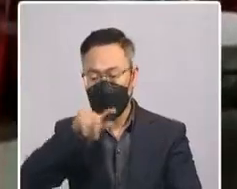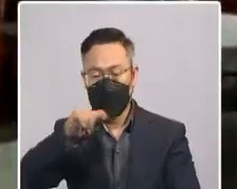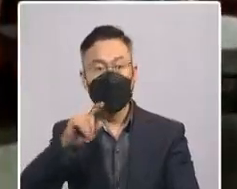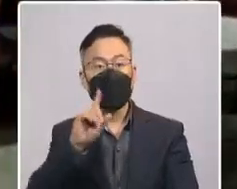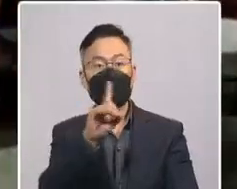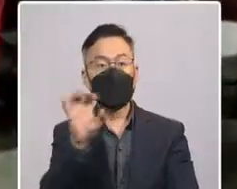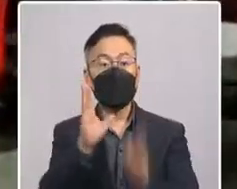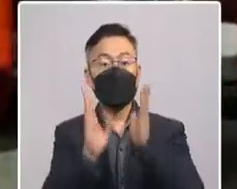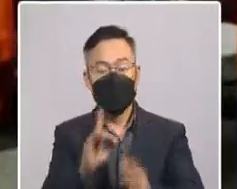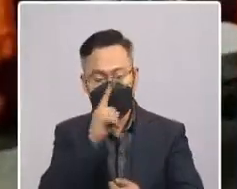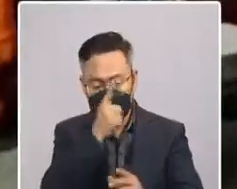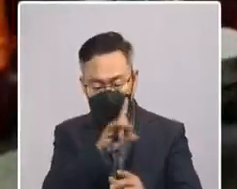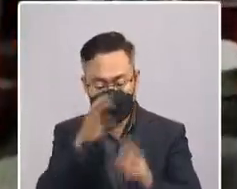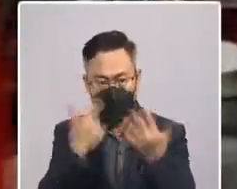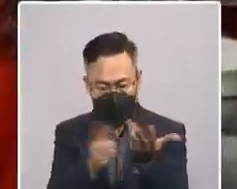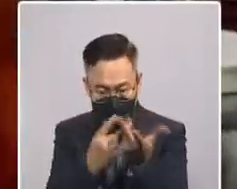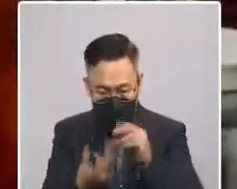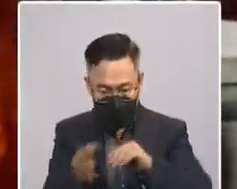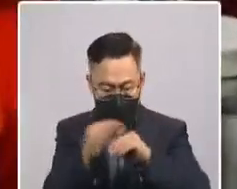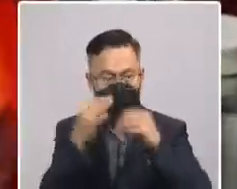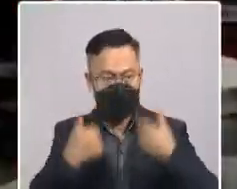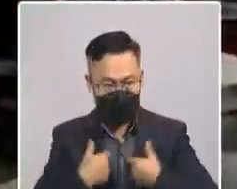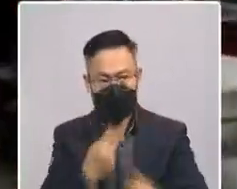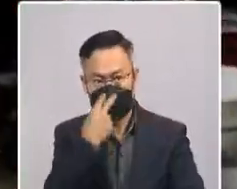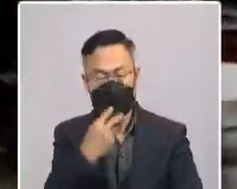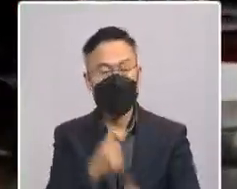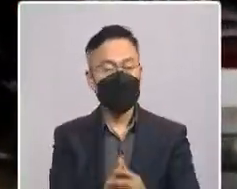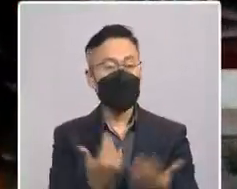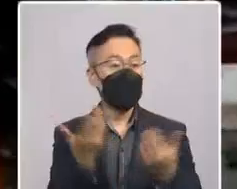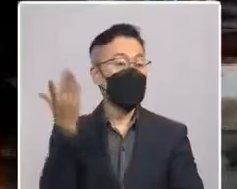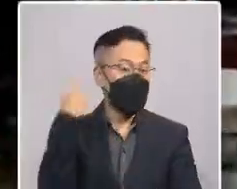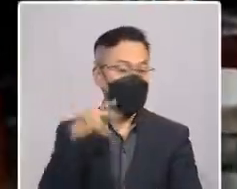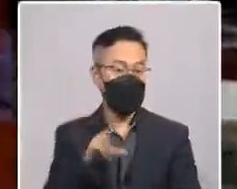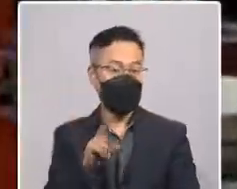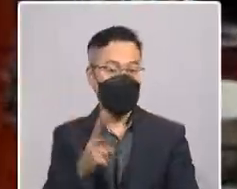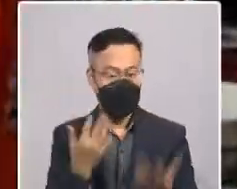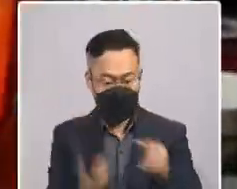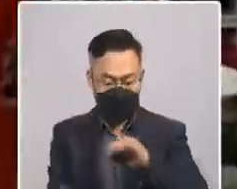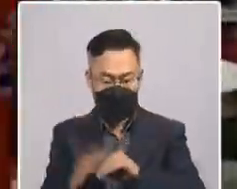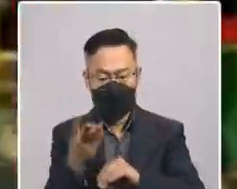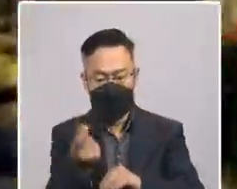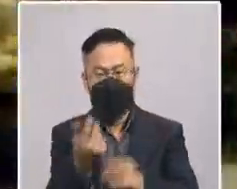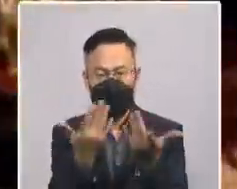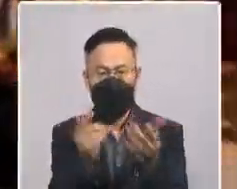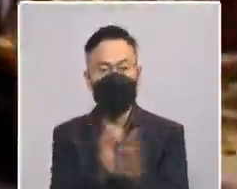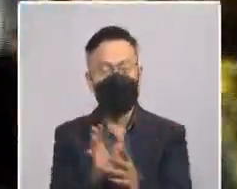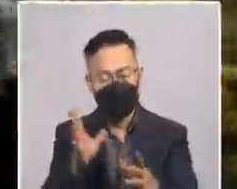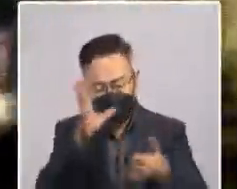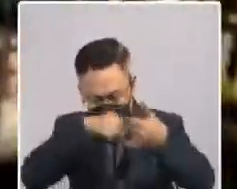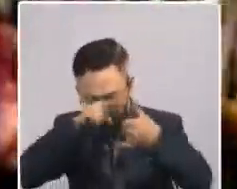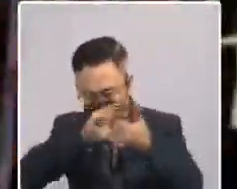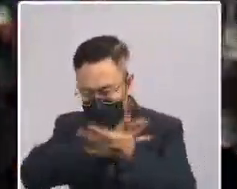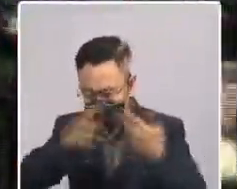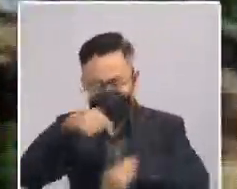พิ่มบางส่วนแต่ว่ายังสรุปจำนวนที่แน่นอนไม่ได้ว่าเพิ่มจาก32คนเมื่อวานเป็นจำนวนเท่าไหร่นะครับแต่ว่าจะมีการสรุปหลังจากคัดกรองเสร็จเ